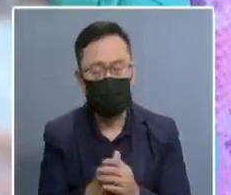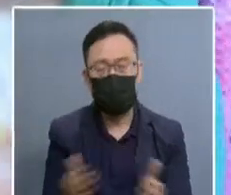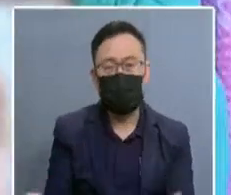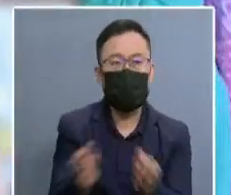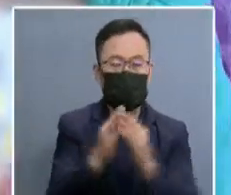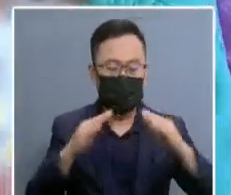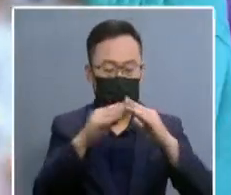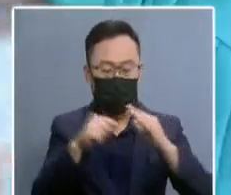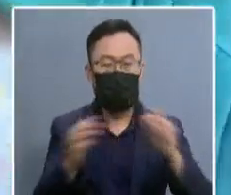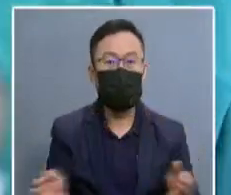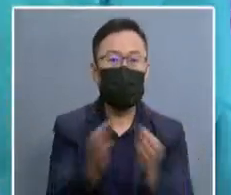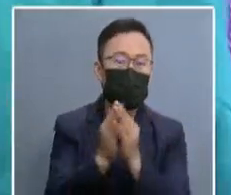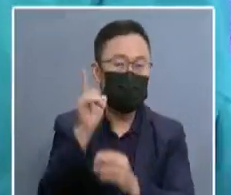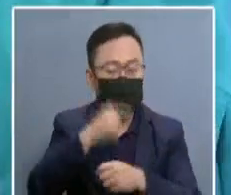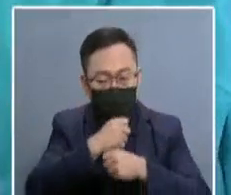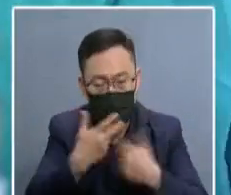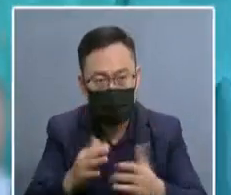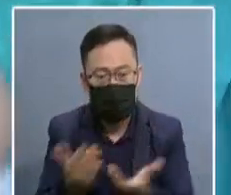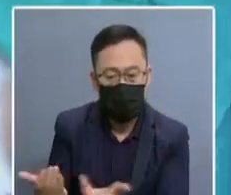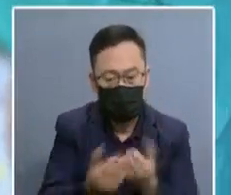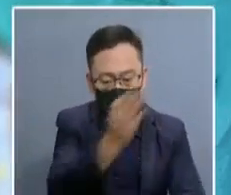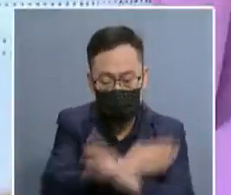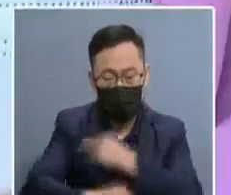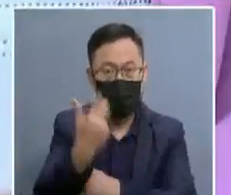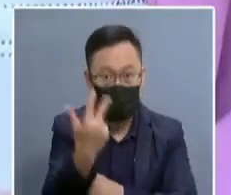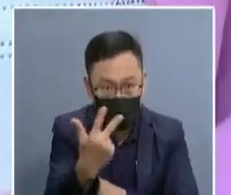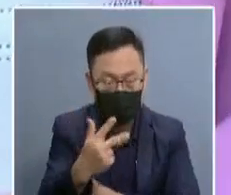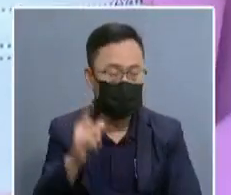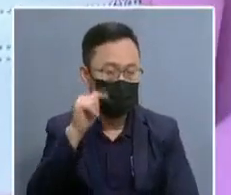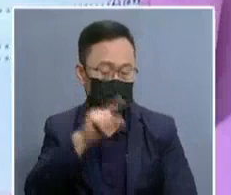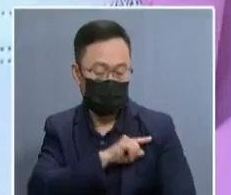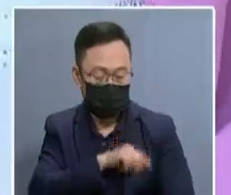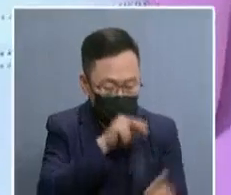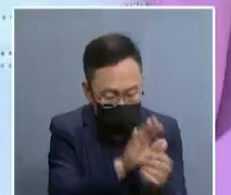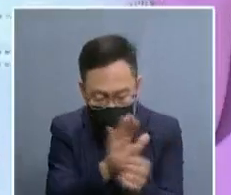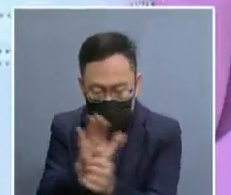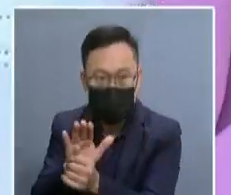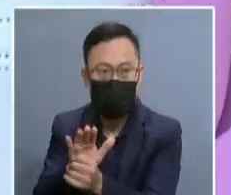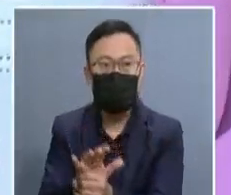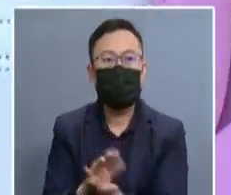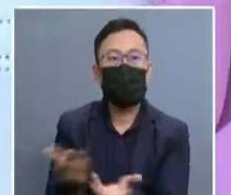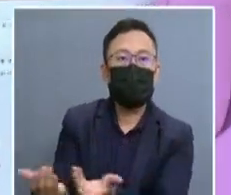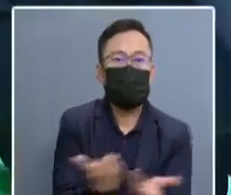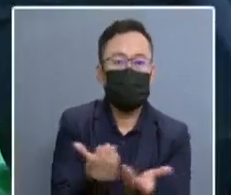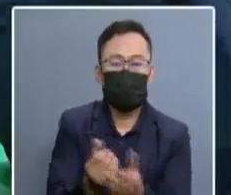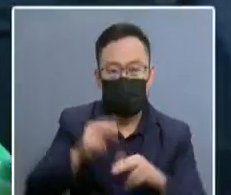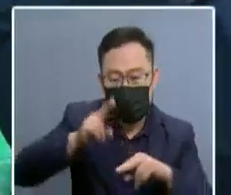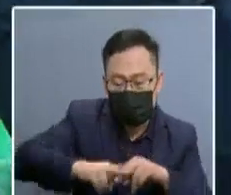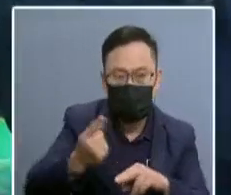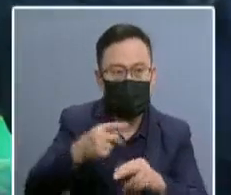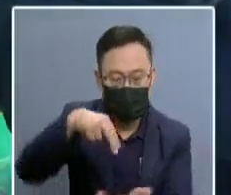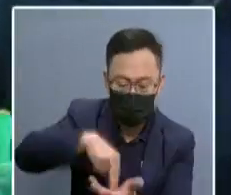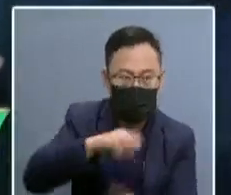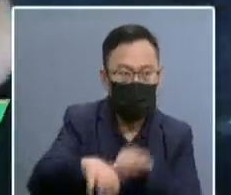านี้ไม่สามารถช่วยเหลือตัวเองได้มีพัฒนาการช้าไม่สามารถนั่งและยืนได้แต่หลังจากได้รับความช่วยเหลือจากศูนย์อำนวย